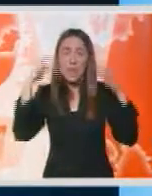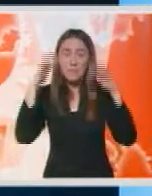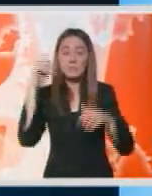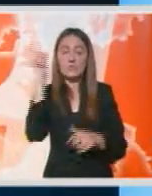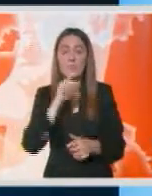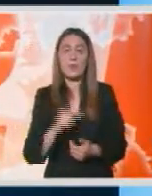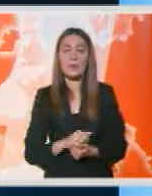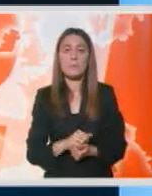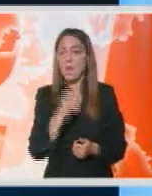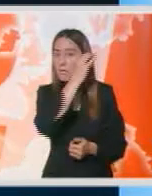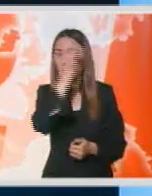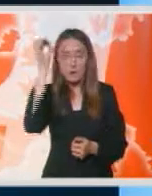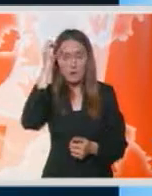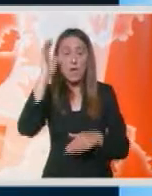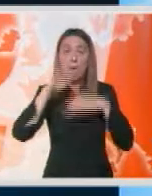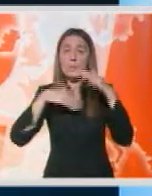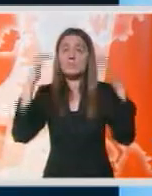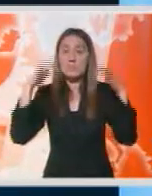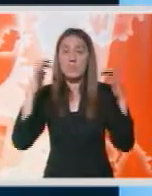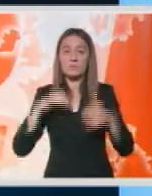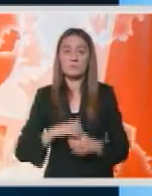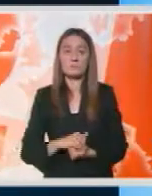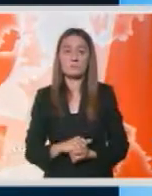i grmljavinom. U ponedeljak oblačno sa kišom.